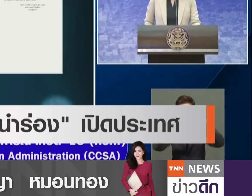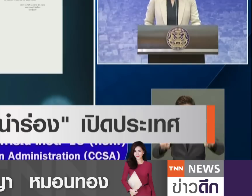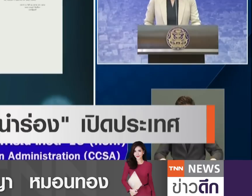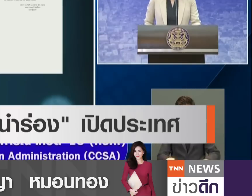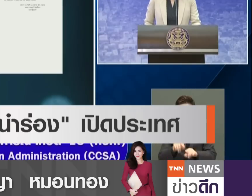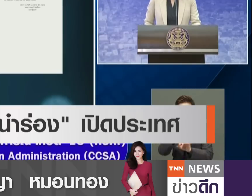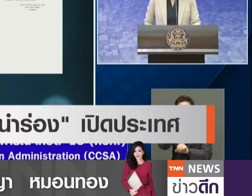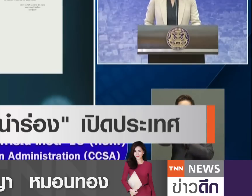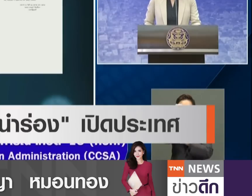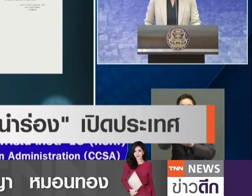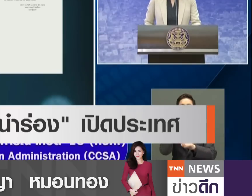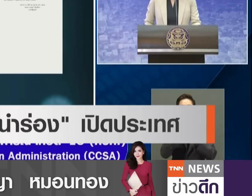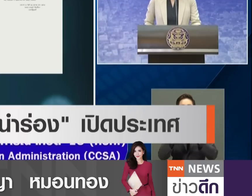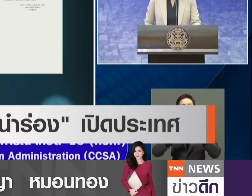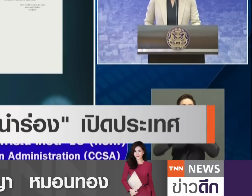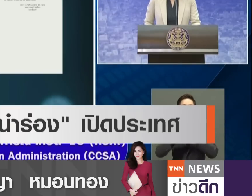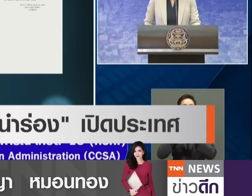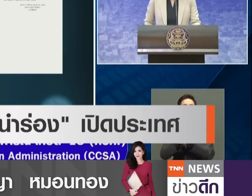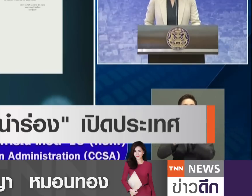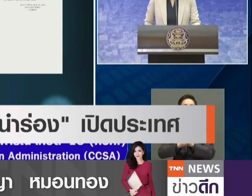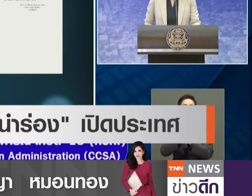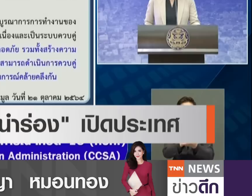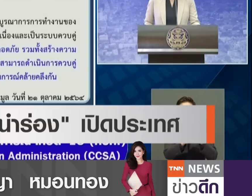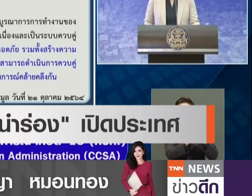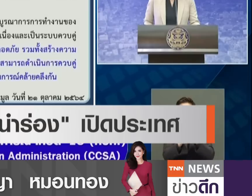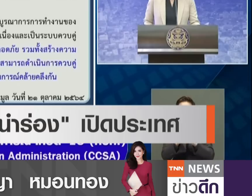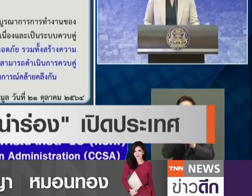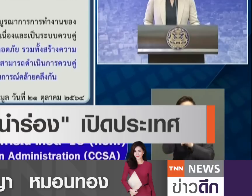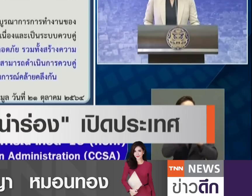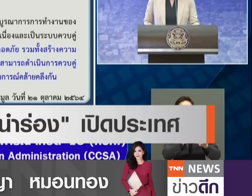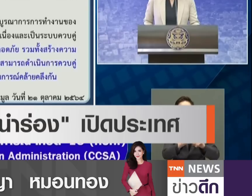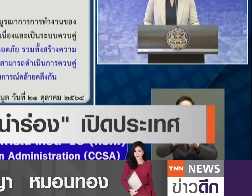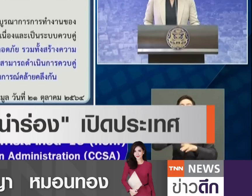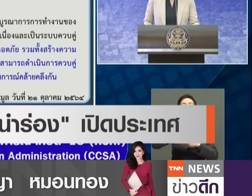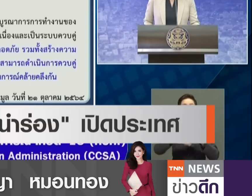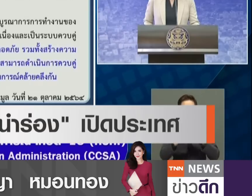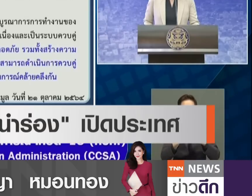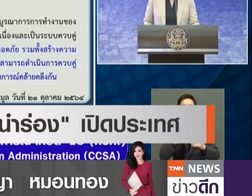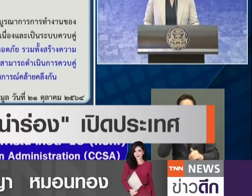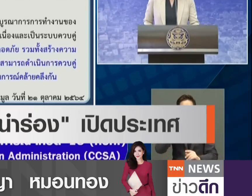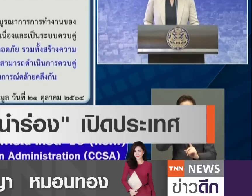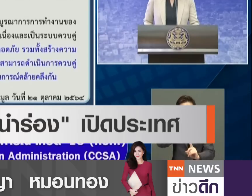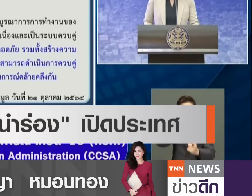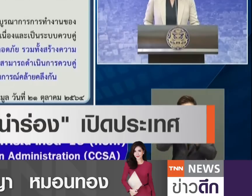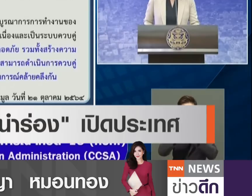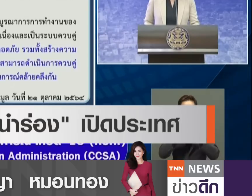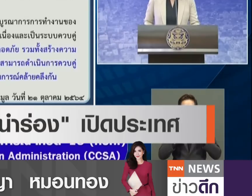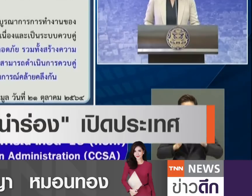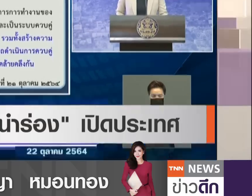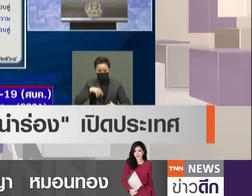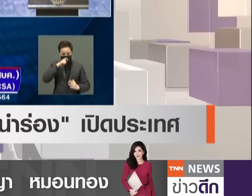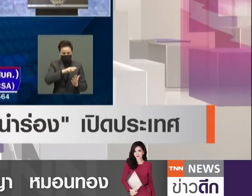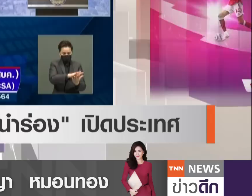ช2548ยกเลิกการจำกัดพื้นที่และห้ามออกจากเคหสถานในพื้นที่นำร่องด้านการท่องเ